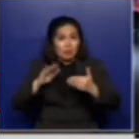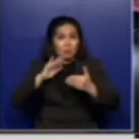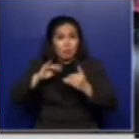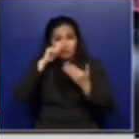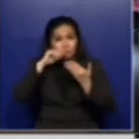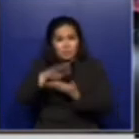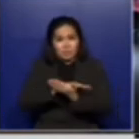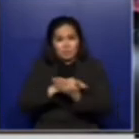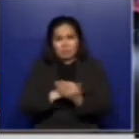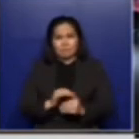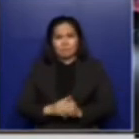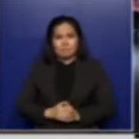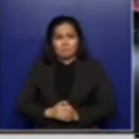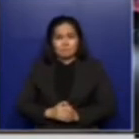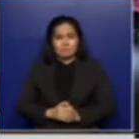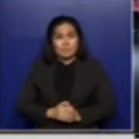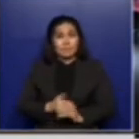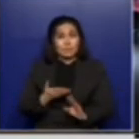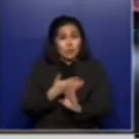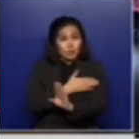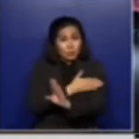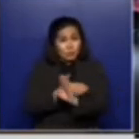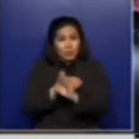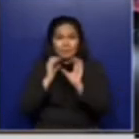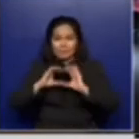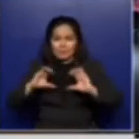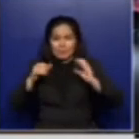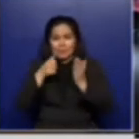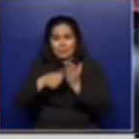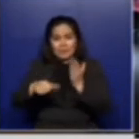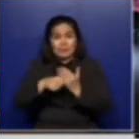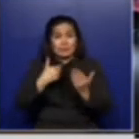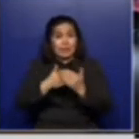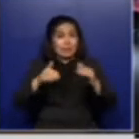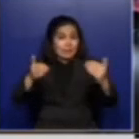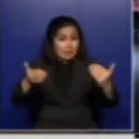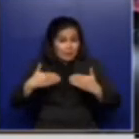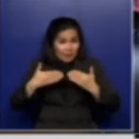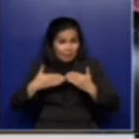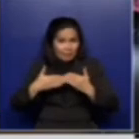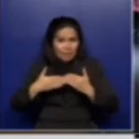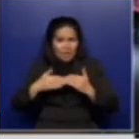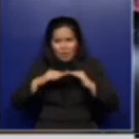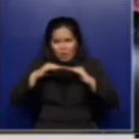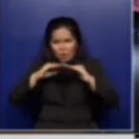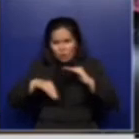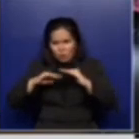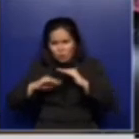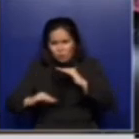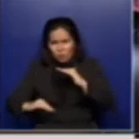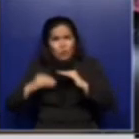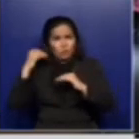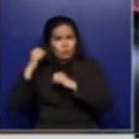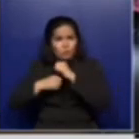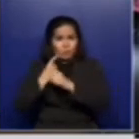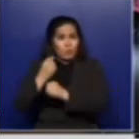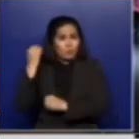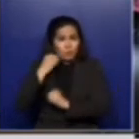ในช่วงที่ผ่านมาเนี่ยท่านจัดเก็บภาษีได้น้อยลงในทุกๆปีอย่างมีนัยยะสำคัญอย่าง